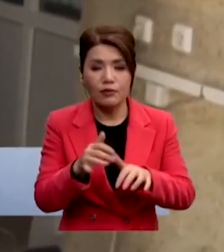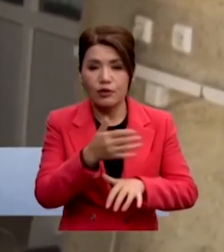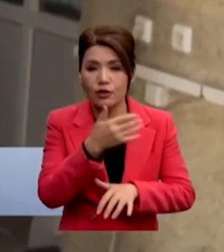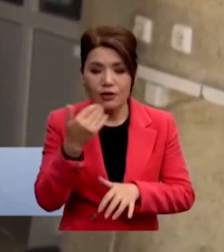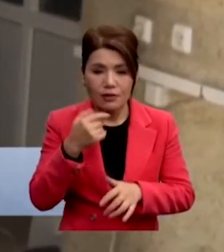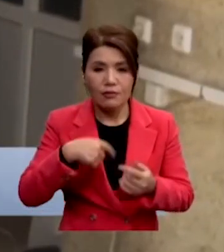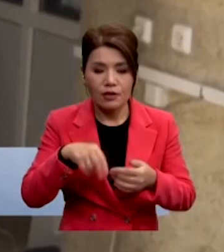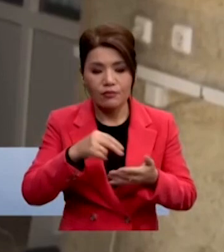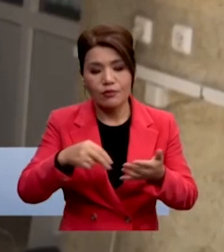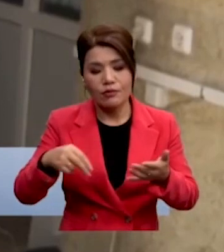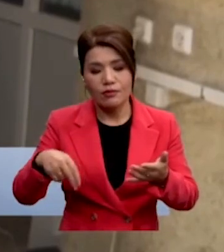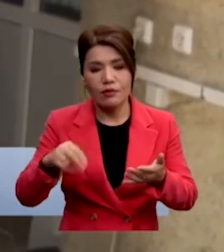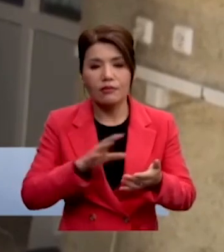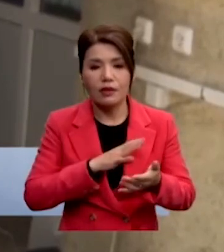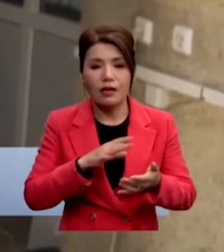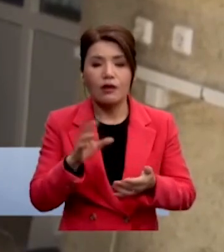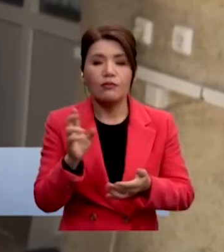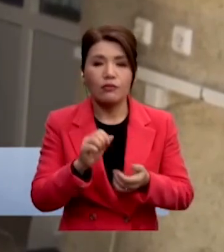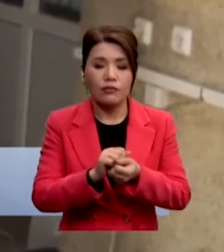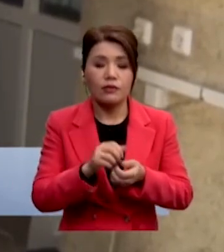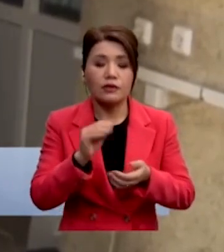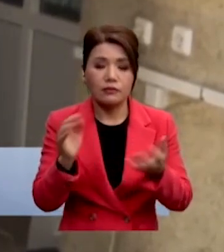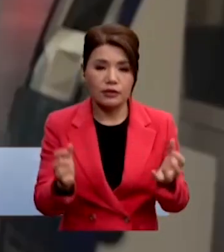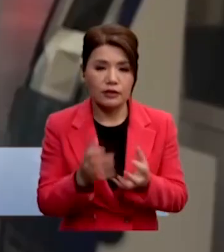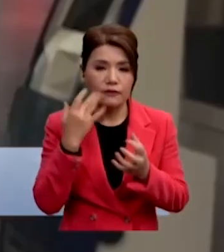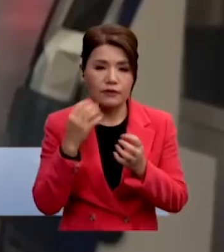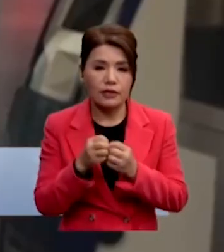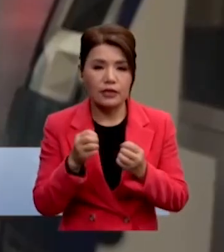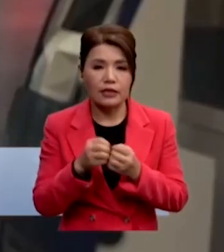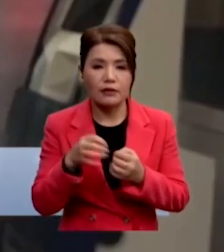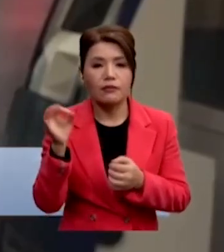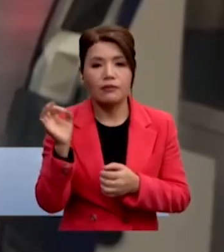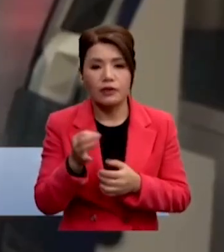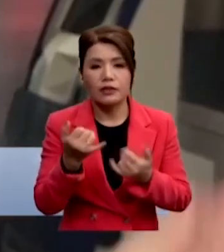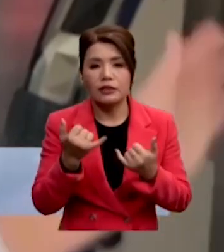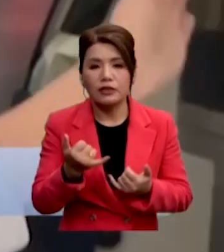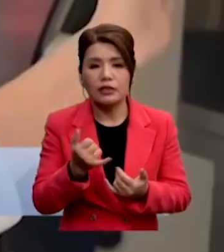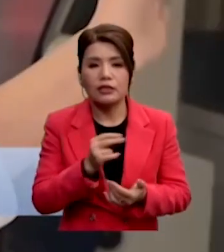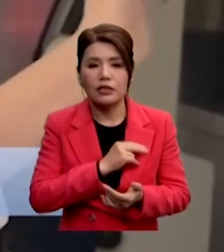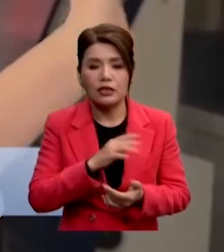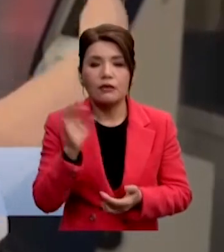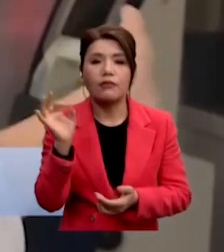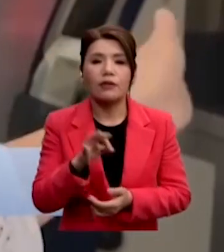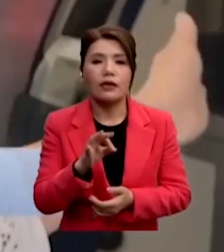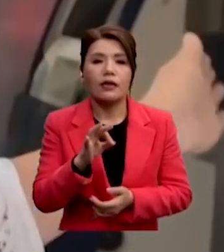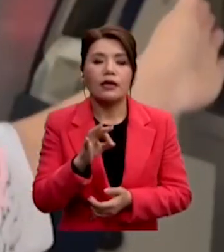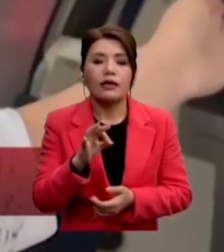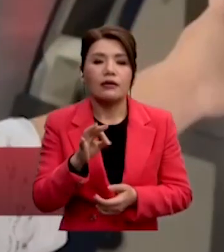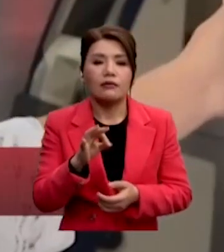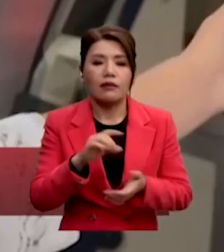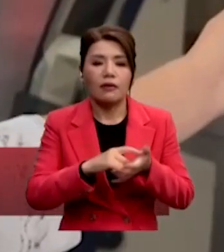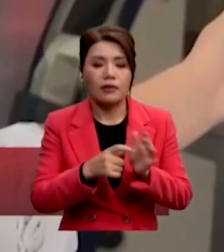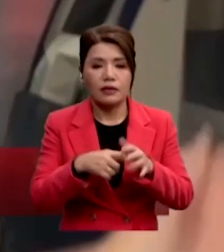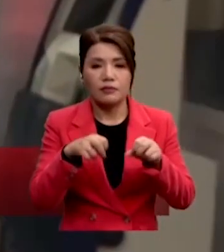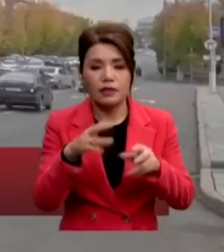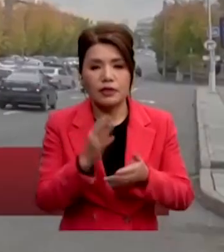значит, мы ручной заполняем. Бумажный вариант у нас сохранился. Экстренно сейчас в данный момент нет. Вот кабинет экстренно реагировано, вот кабинет. Видите, там